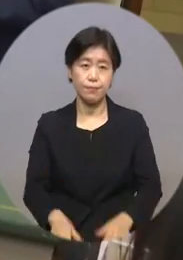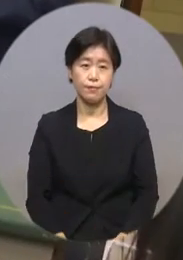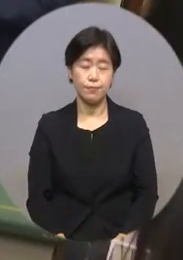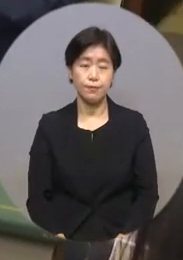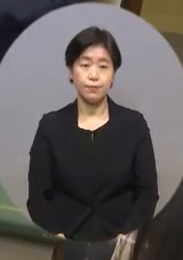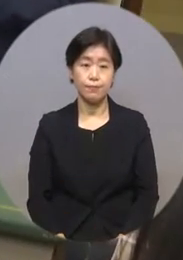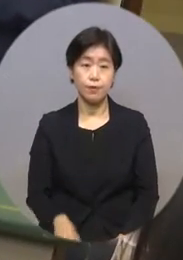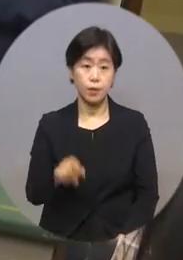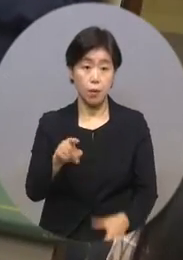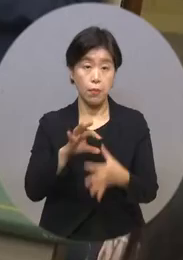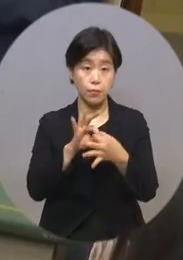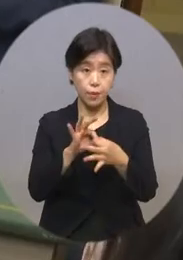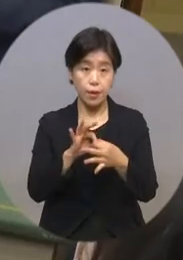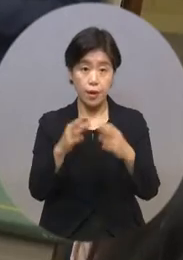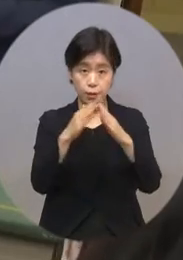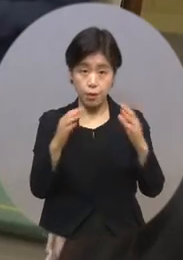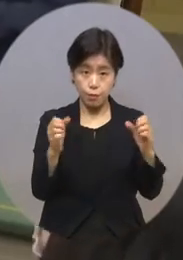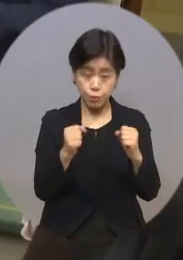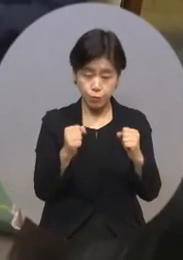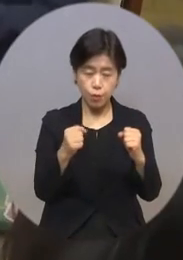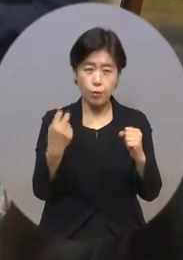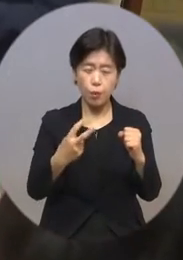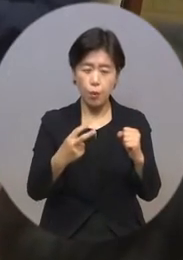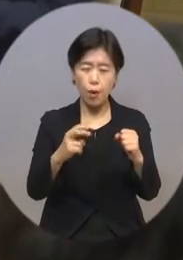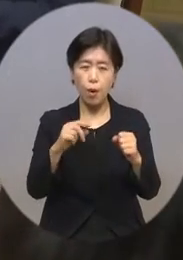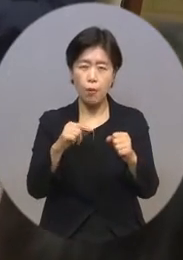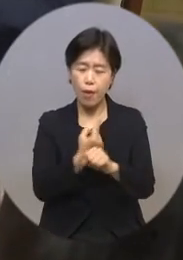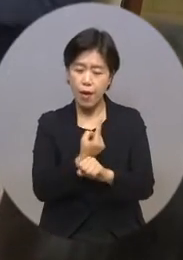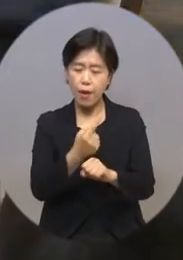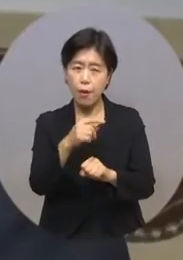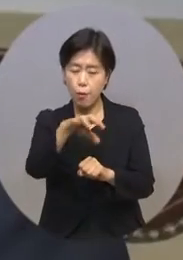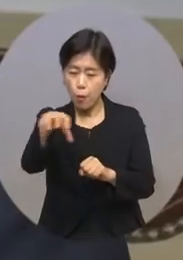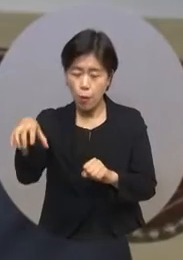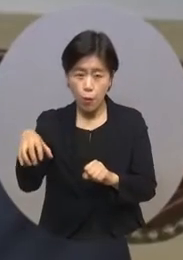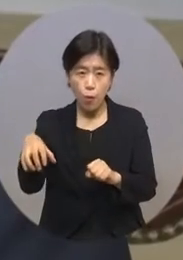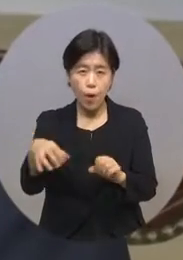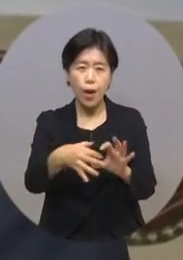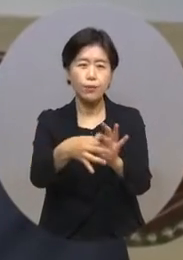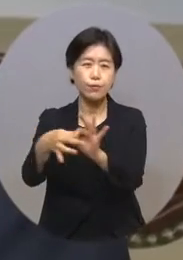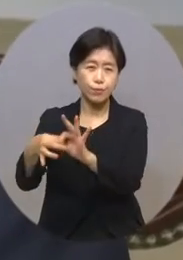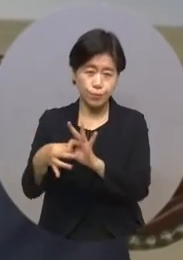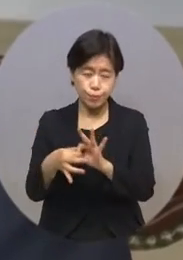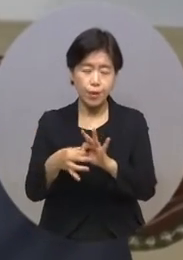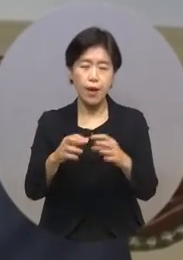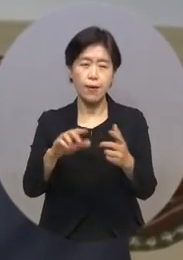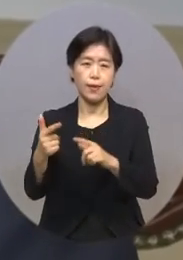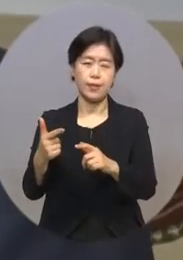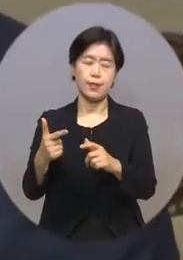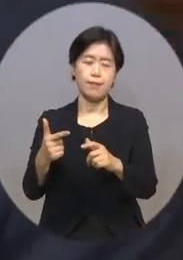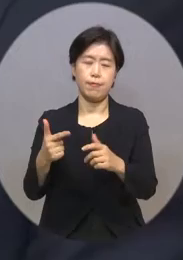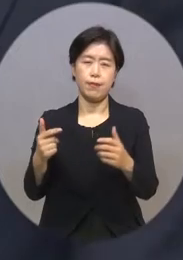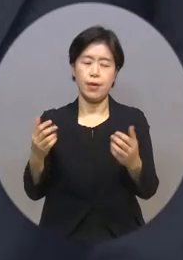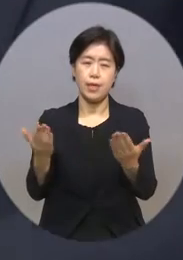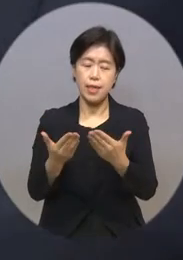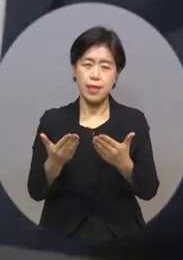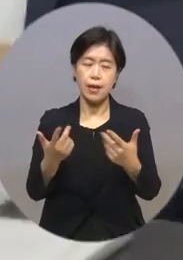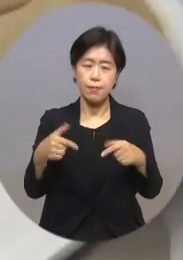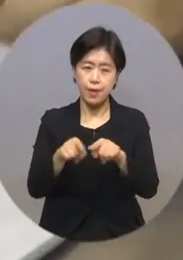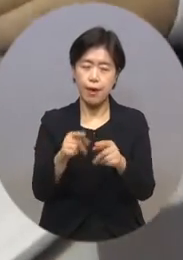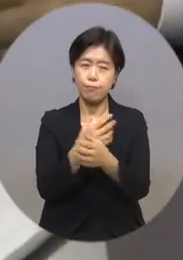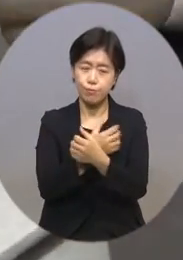업무협약을 통해 전라북도와 관련 기간은 연 손 건립 지원을 위한 행정지원과 협업 책 의 극적 등